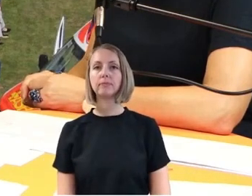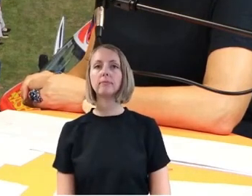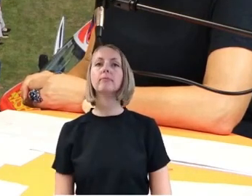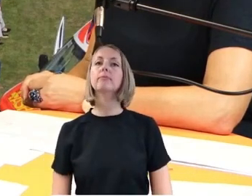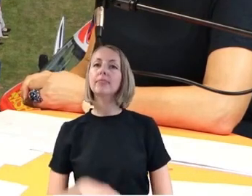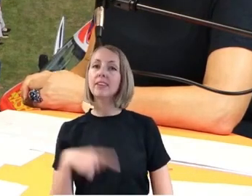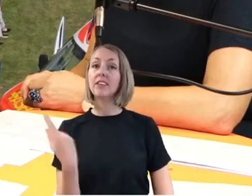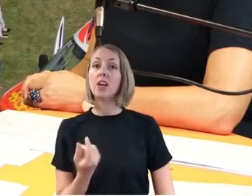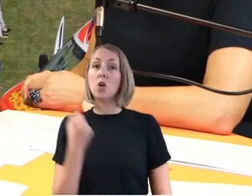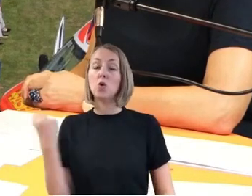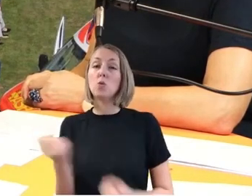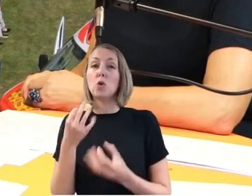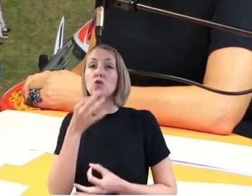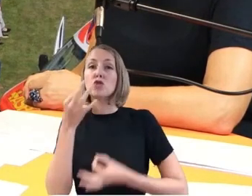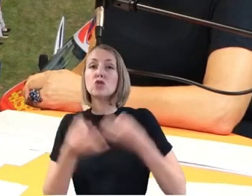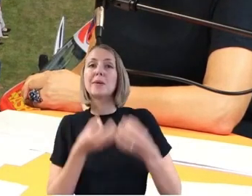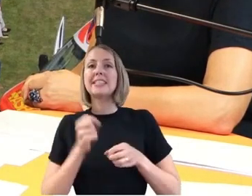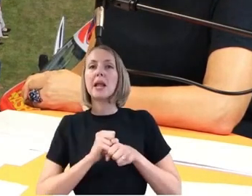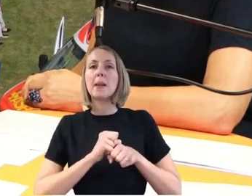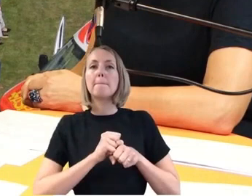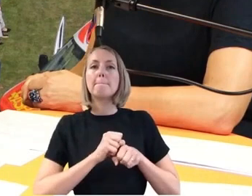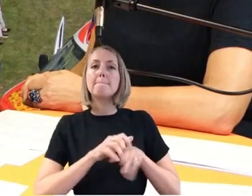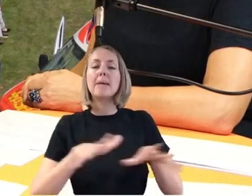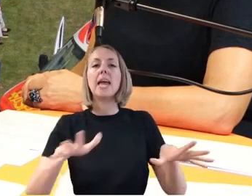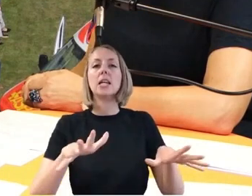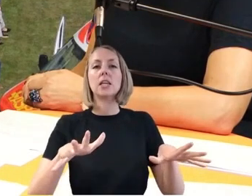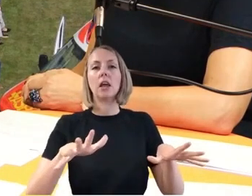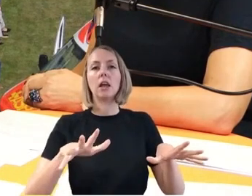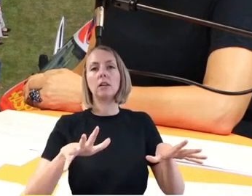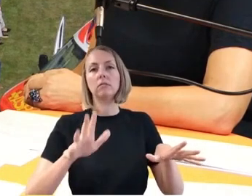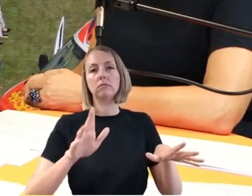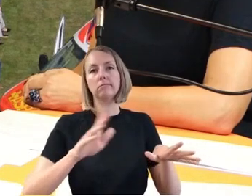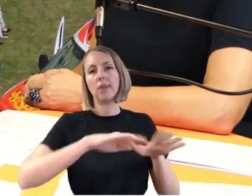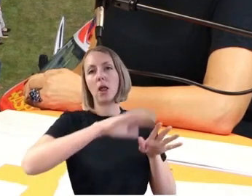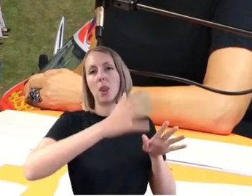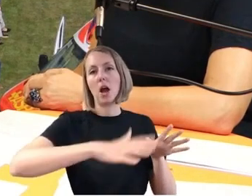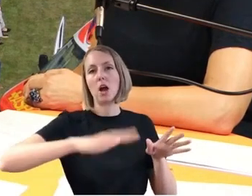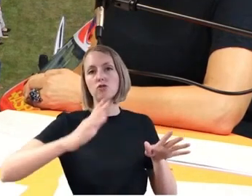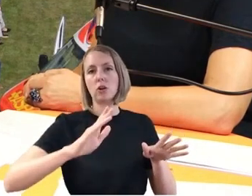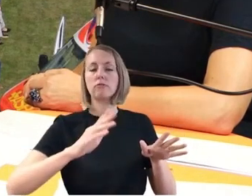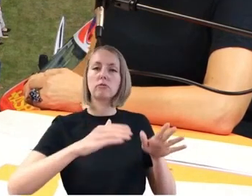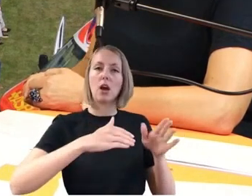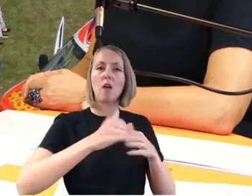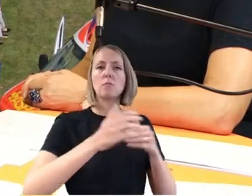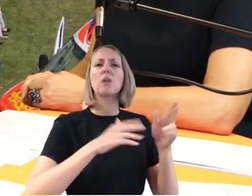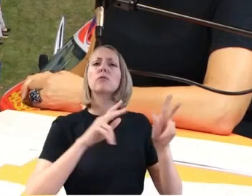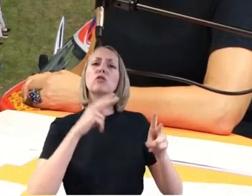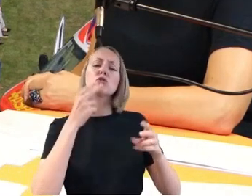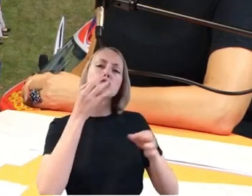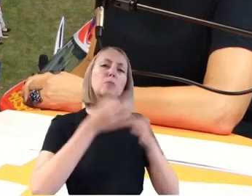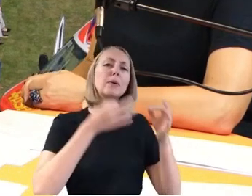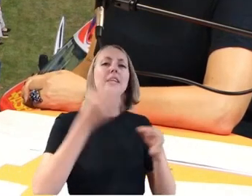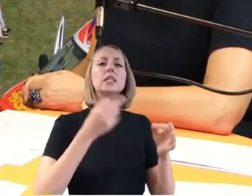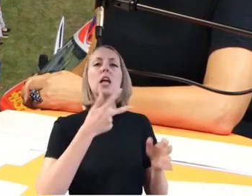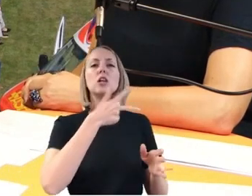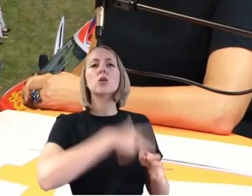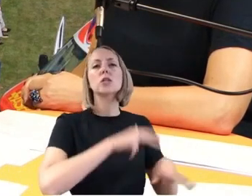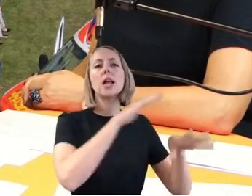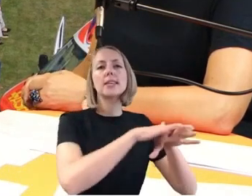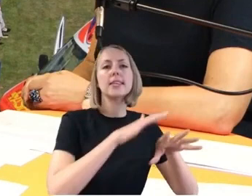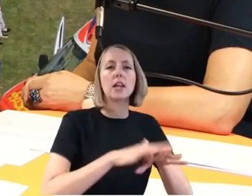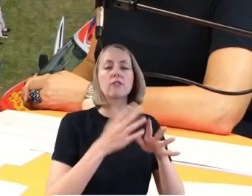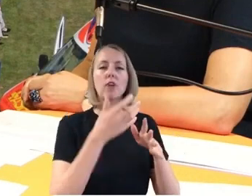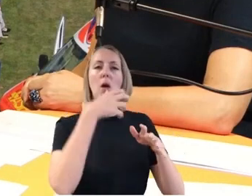auf also wir nennen das medien simulation da gibt es dann soziale netzwerke blogs foren und auch